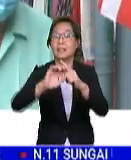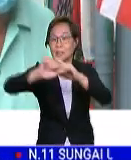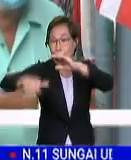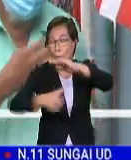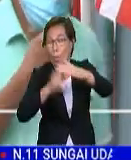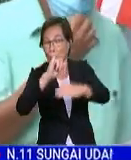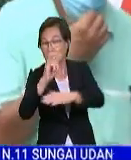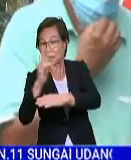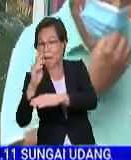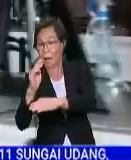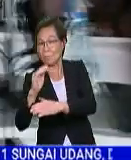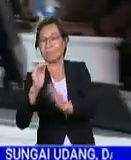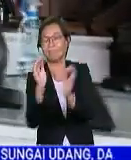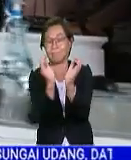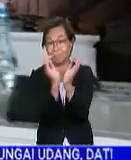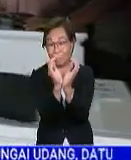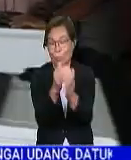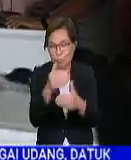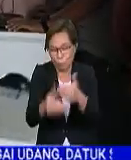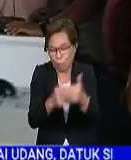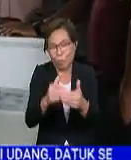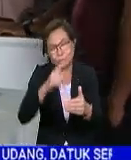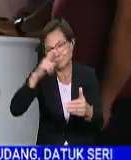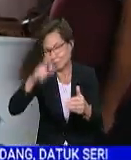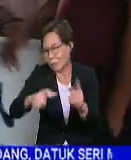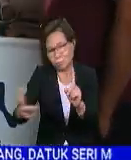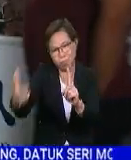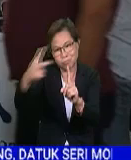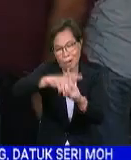juga akan diproses tanpa permohonan.